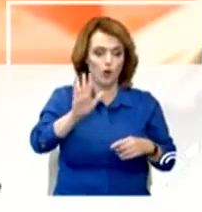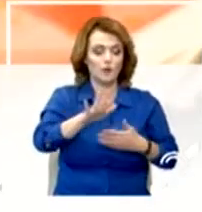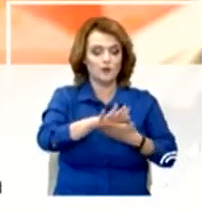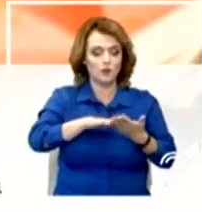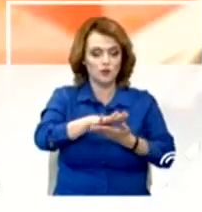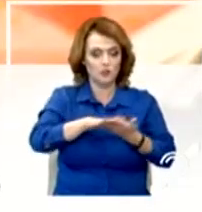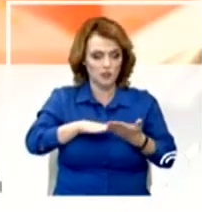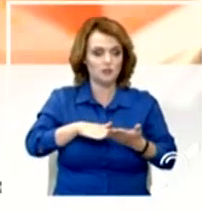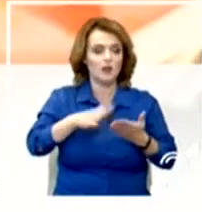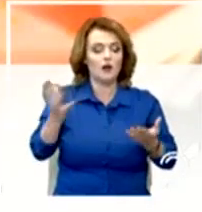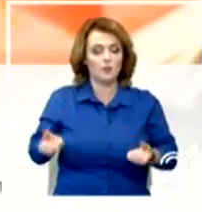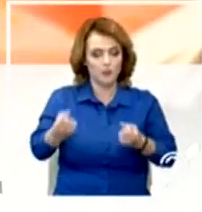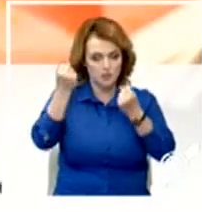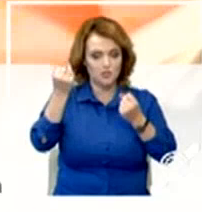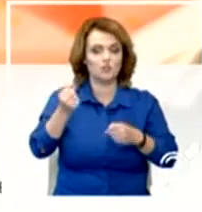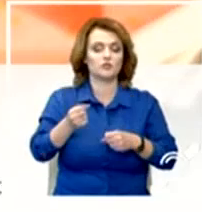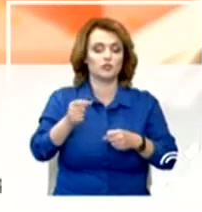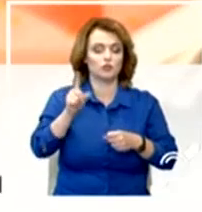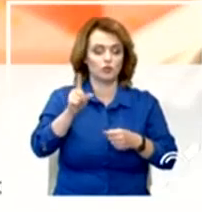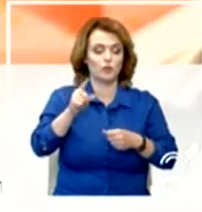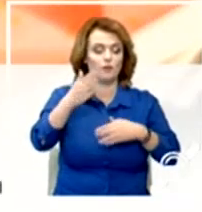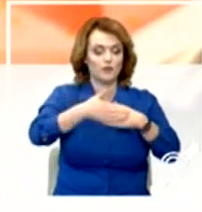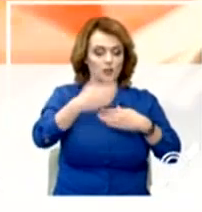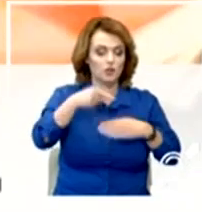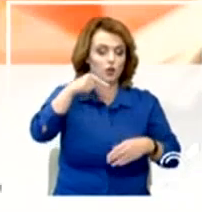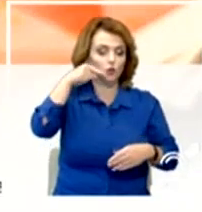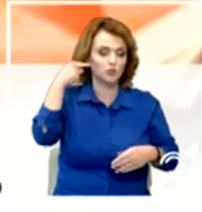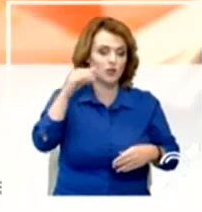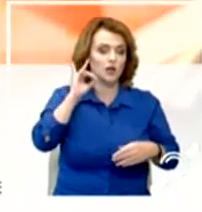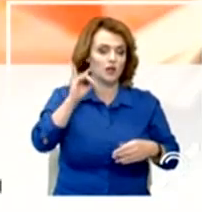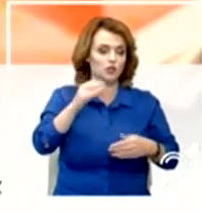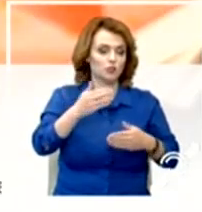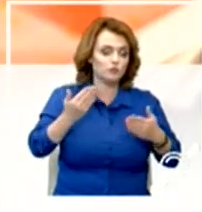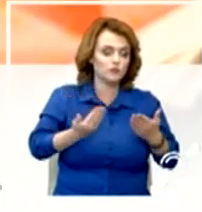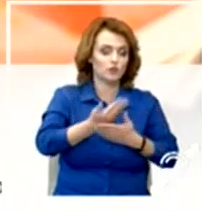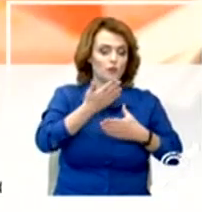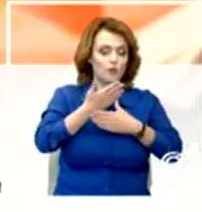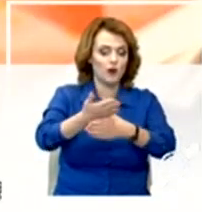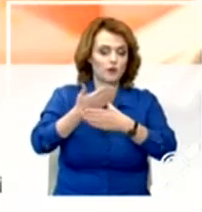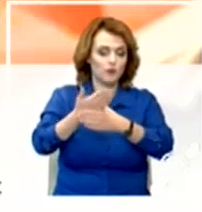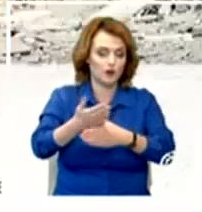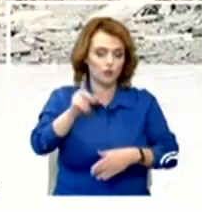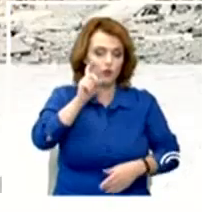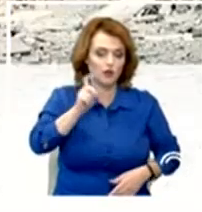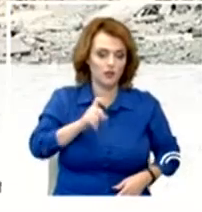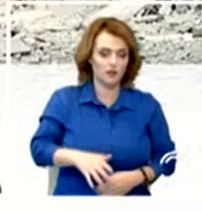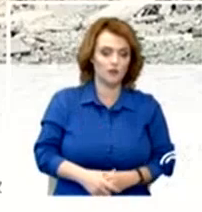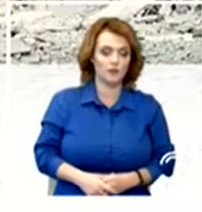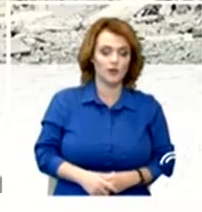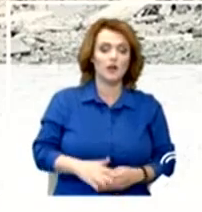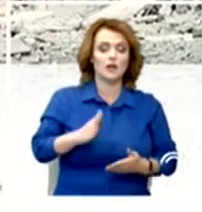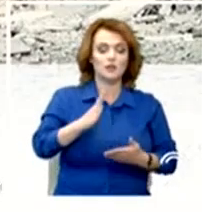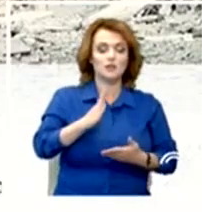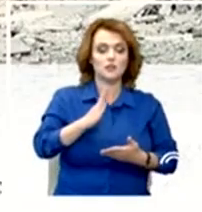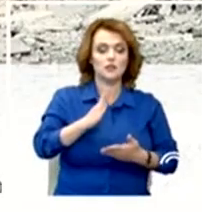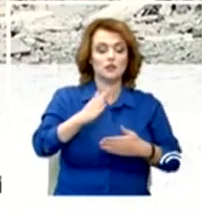în continuare favorabili pentru continuarea sancțiunilor împotriva Rusiei și noi ajutoare din partea NATO către Ucraina. Unii occidentali sunt de părere